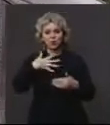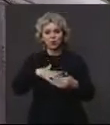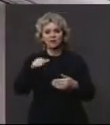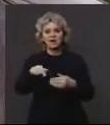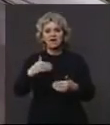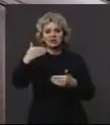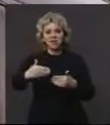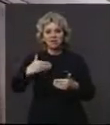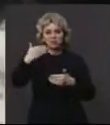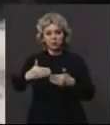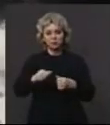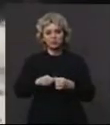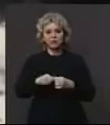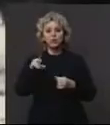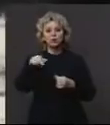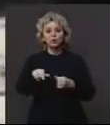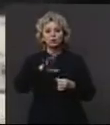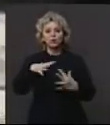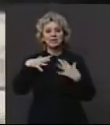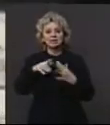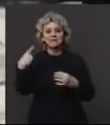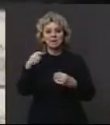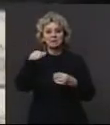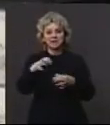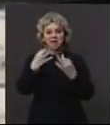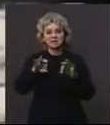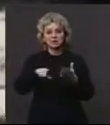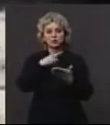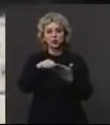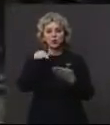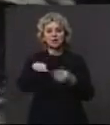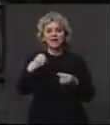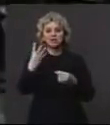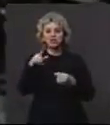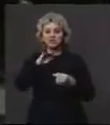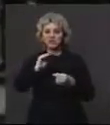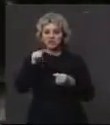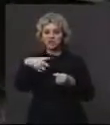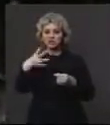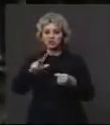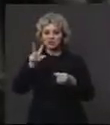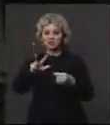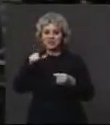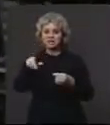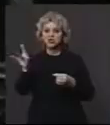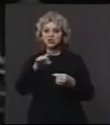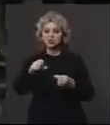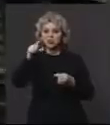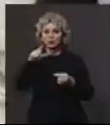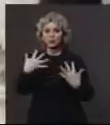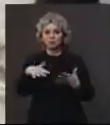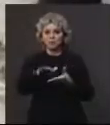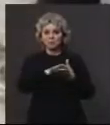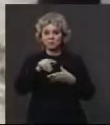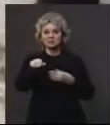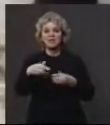гнала вперед. Но то были бои за первое освобождение города. А 14 февраля 43-го Ростов проснулся уже